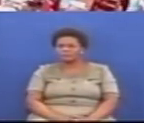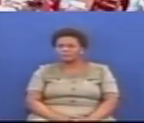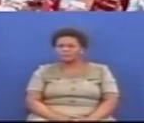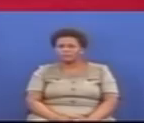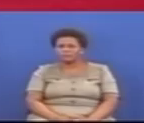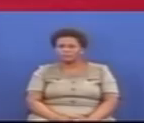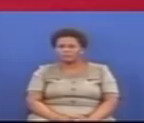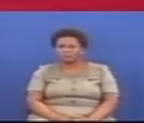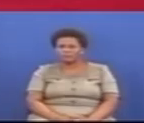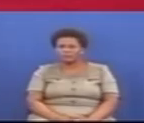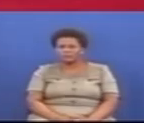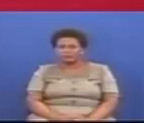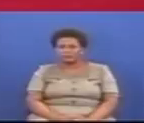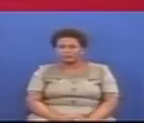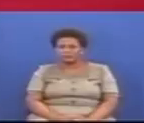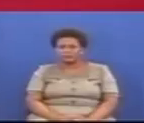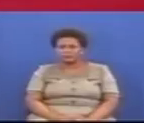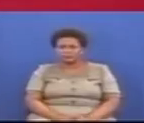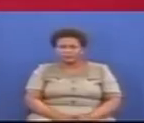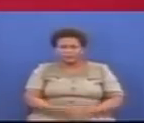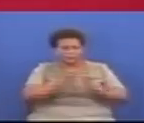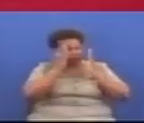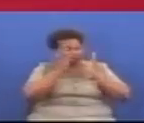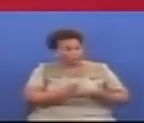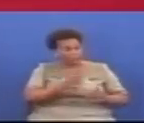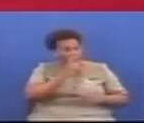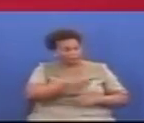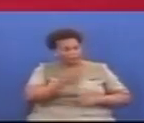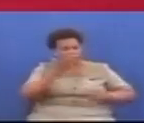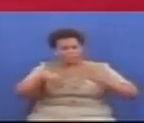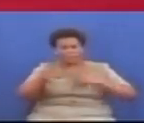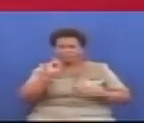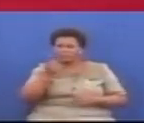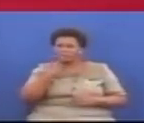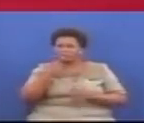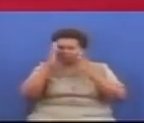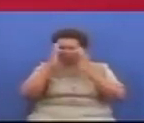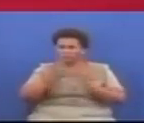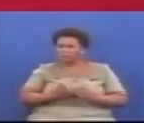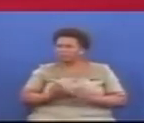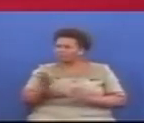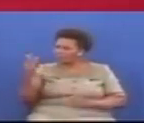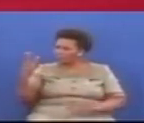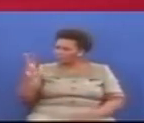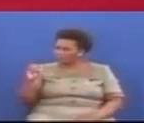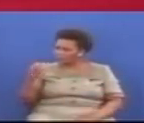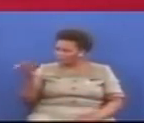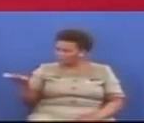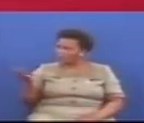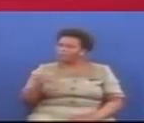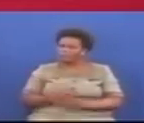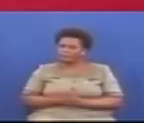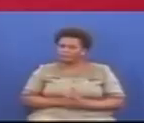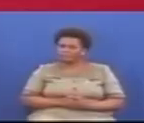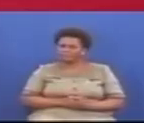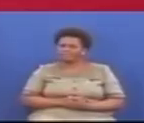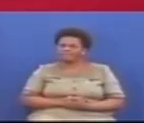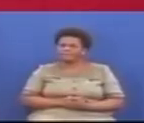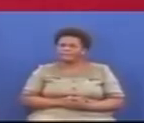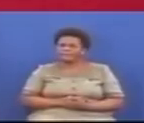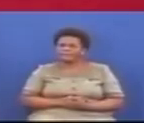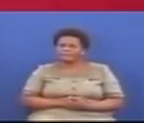Mheshimiwa Spika, napenda kujibu swali la nyongeza la Mheshimiwa 30 mbunge wa Rombo kama ifuatavyo. Mheshimiwa